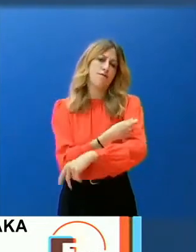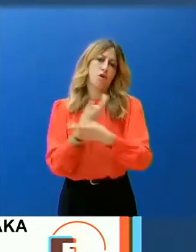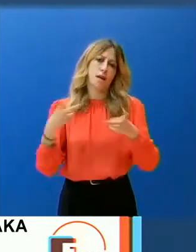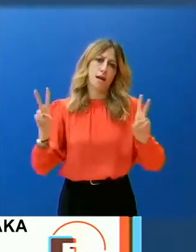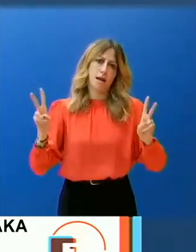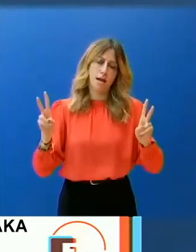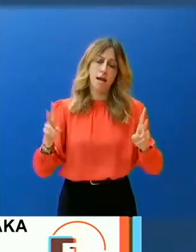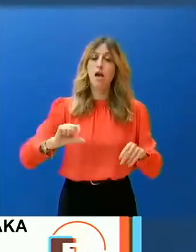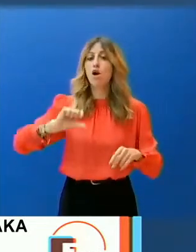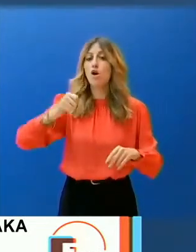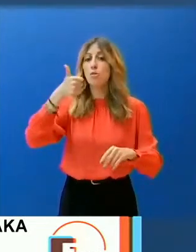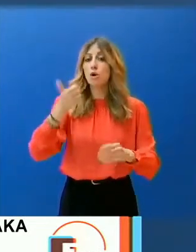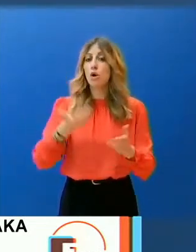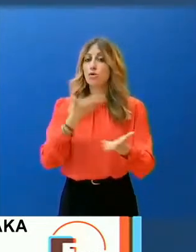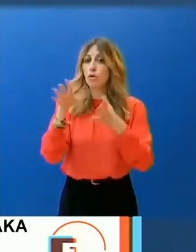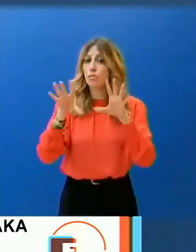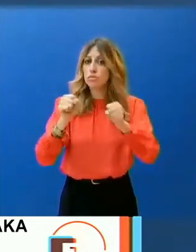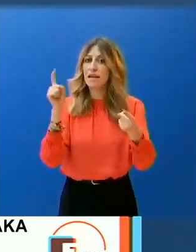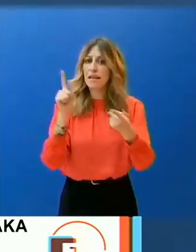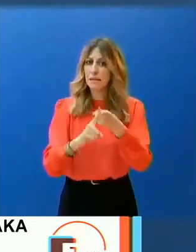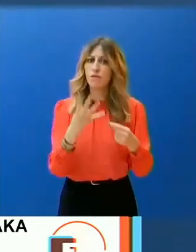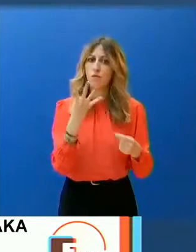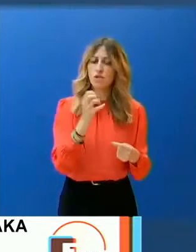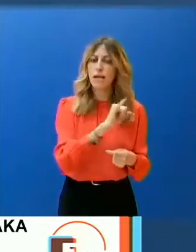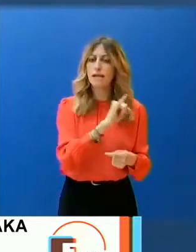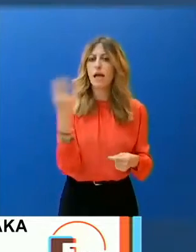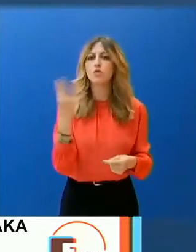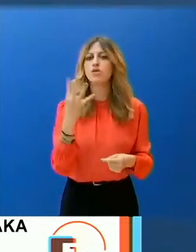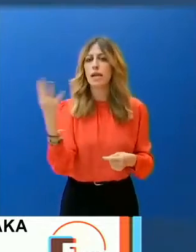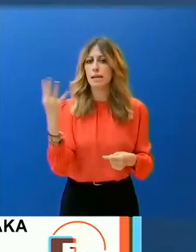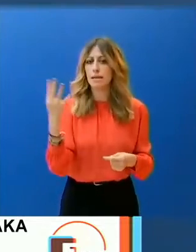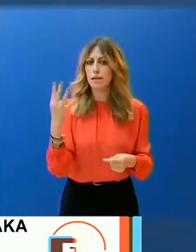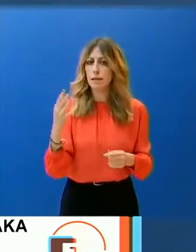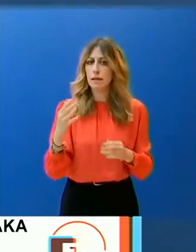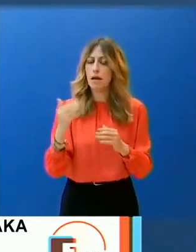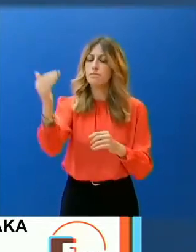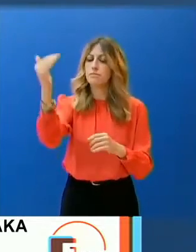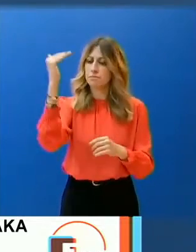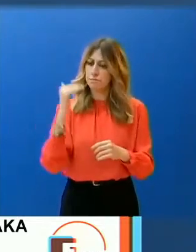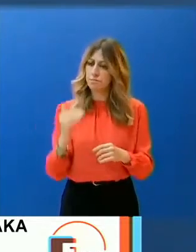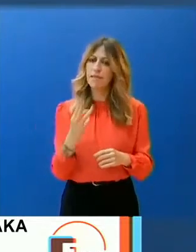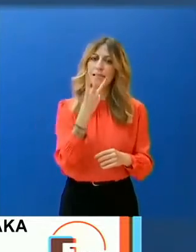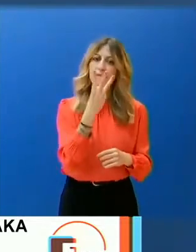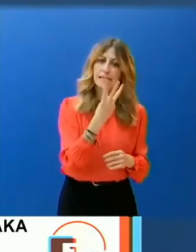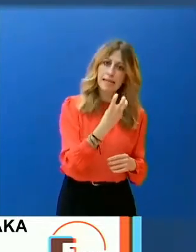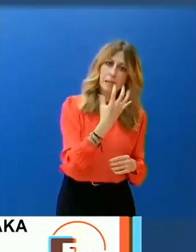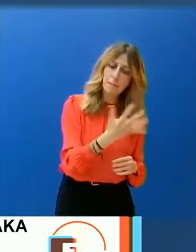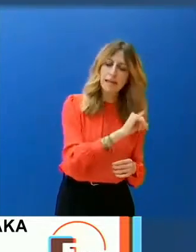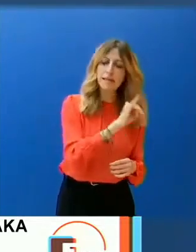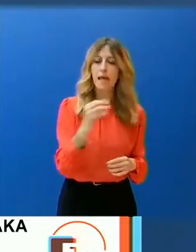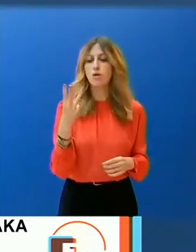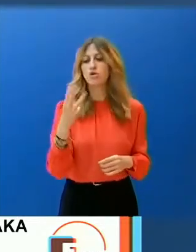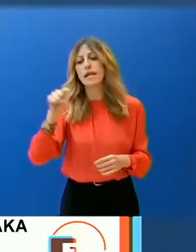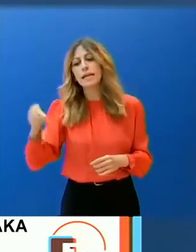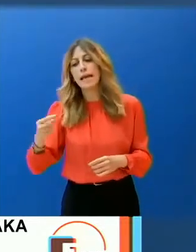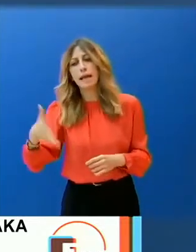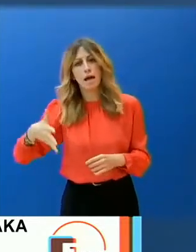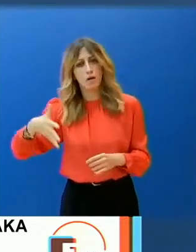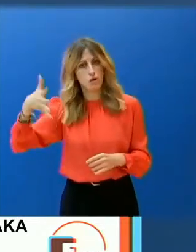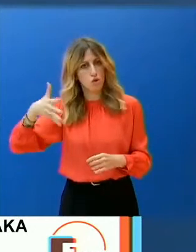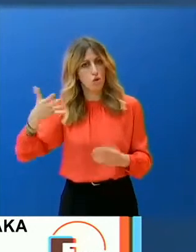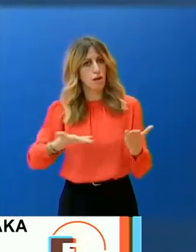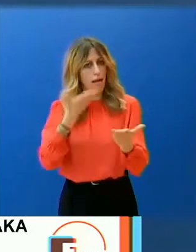των 40-44 και θα ακολουθήσουν διαδοχικά οι ομάδες των 35-39 και 30-34.